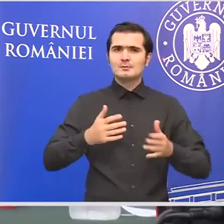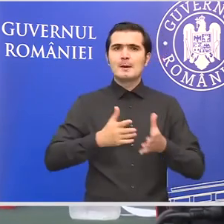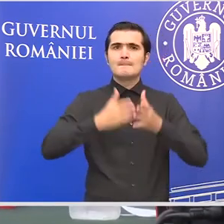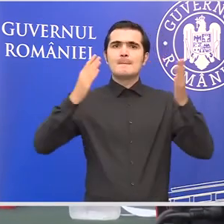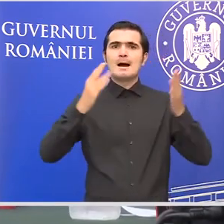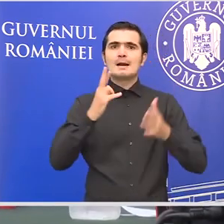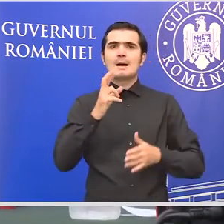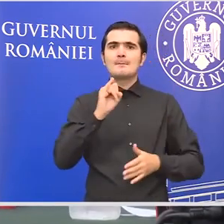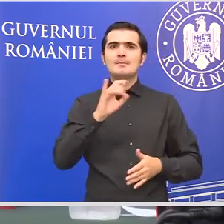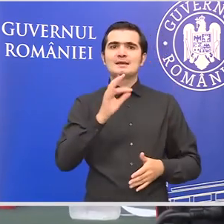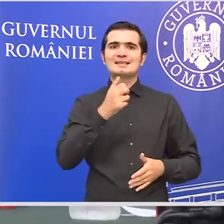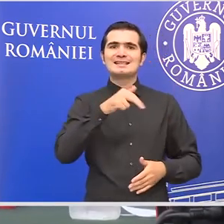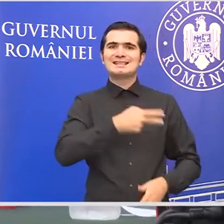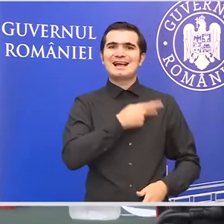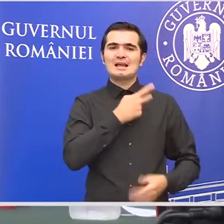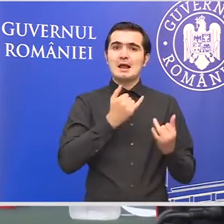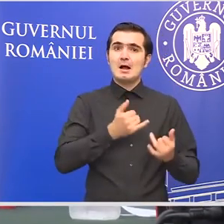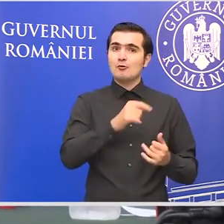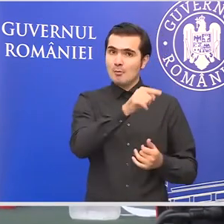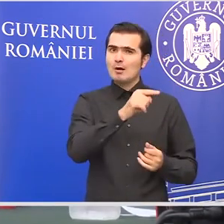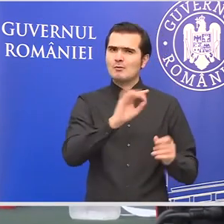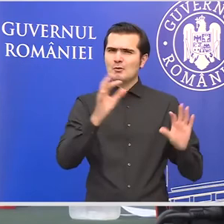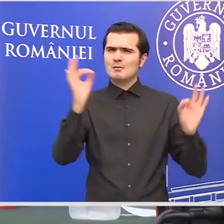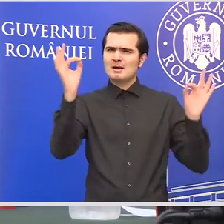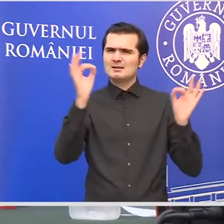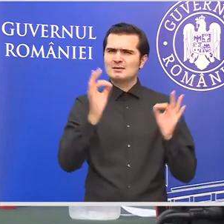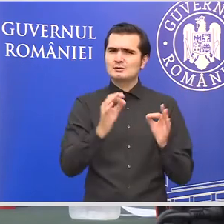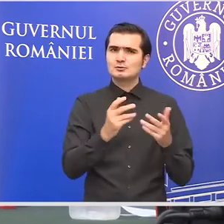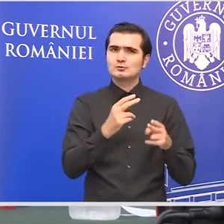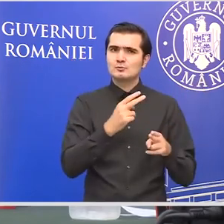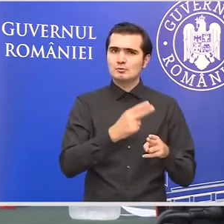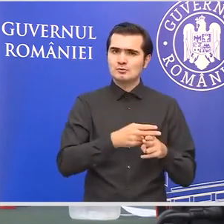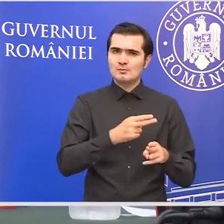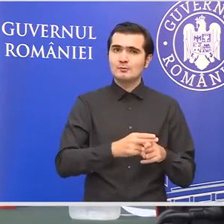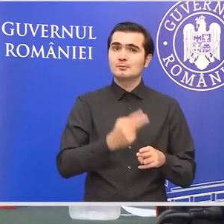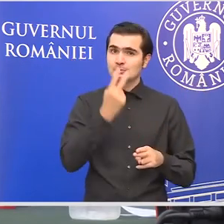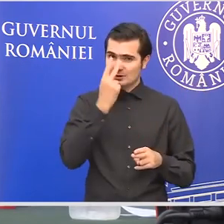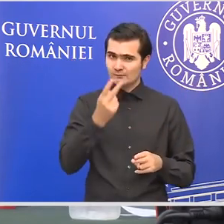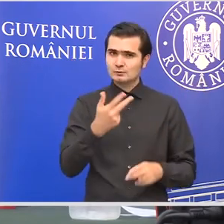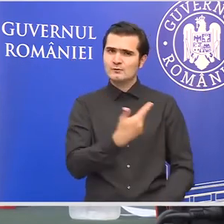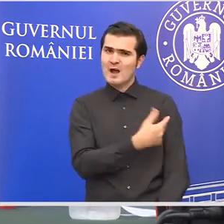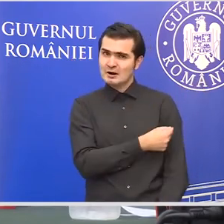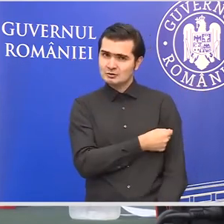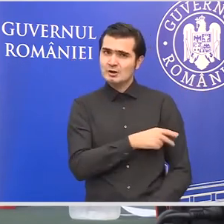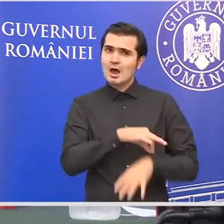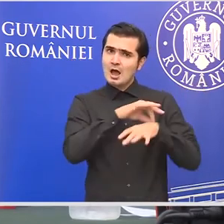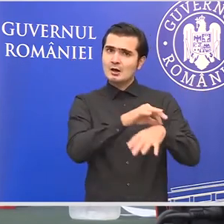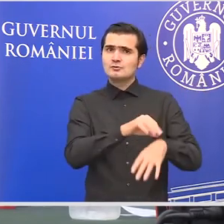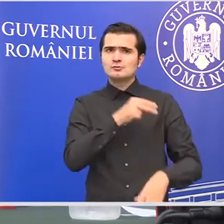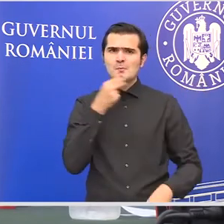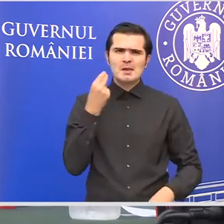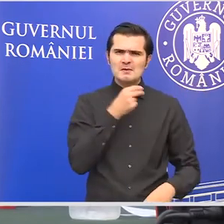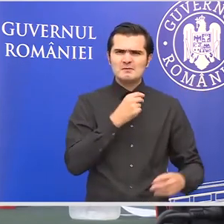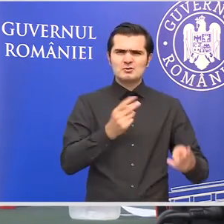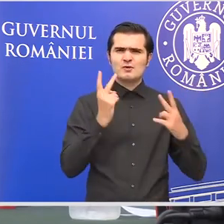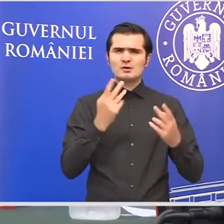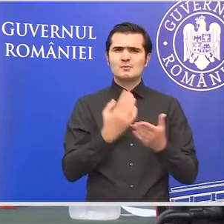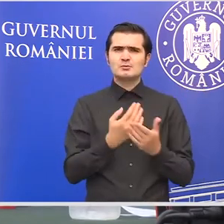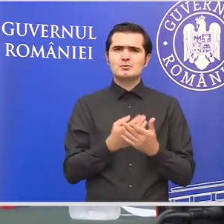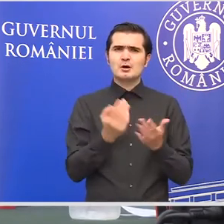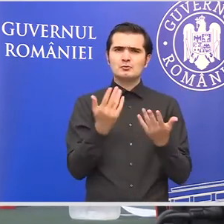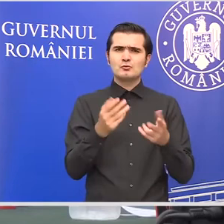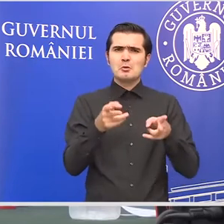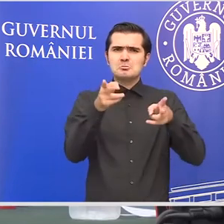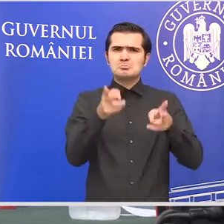deja tendința este de a scădea numărul de cazuri și vedem ce beneficii importante a adus vaccinarea prin faptul că numărul de internări și de decese a